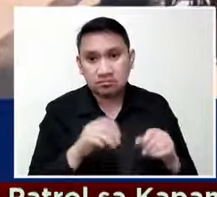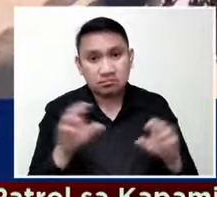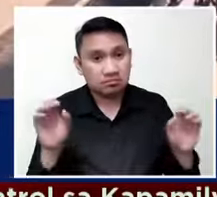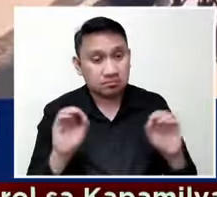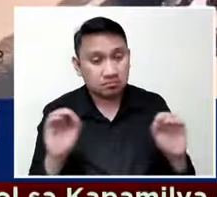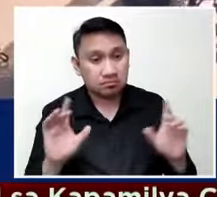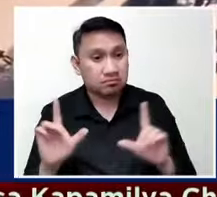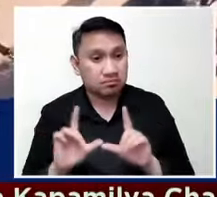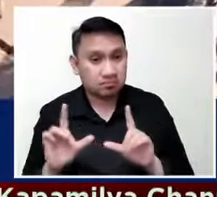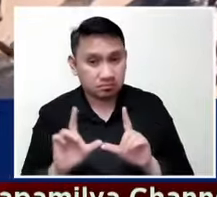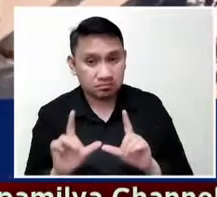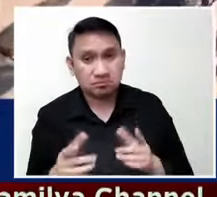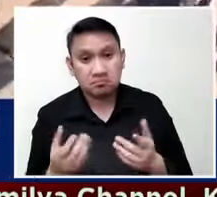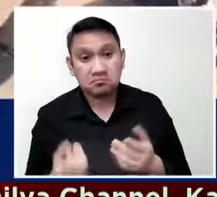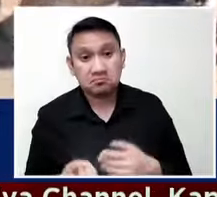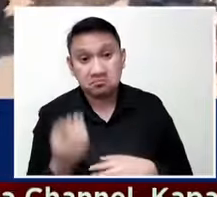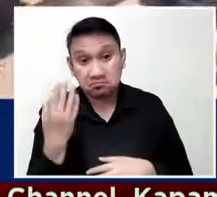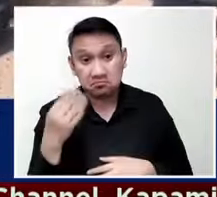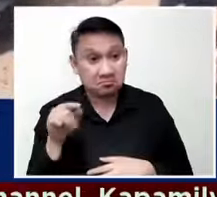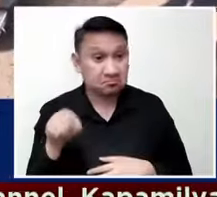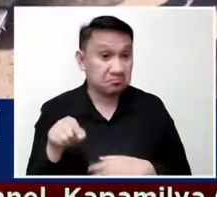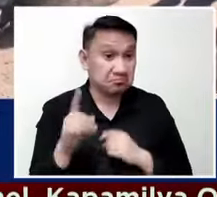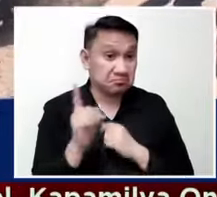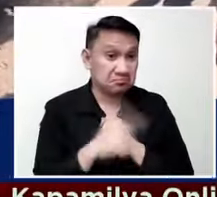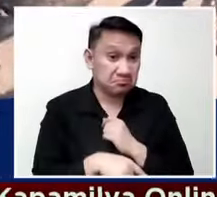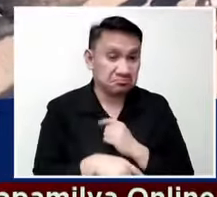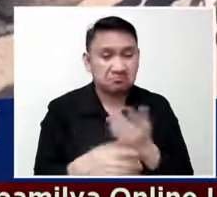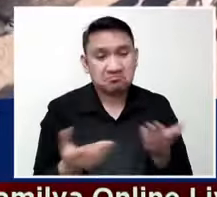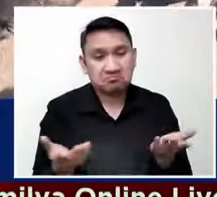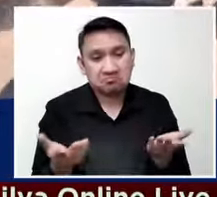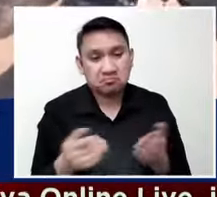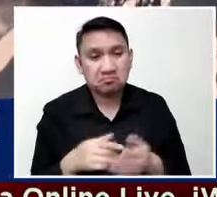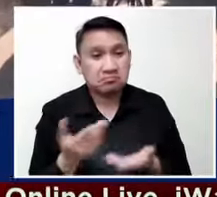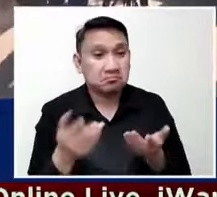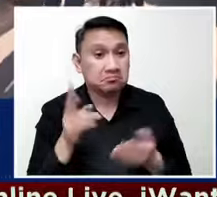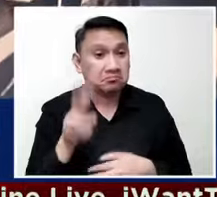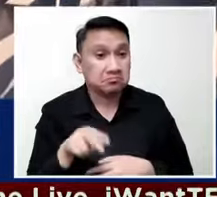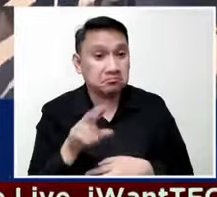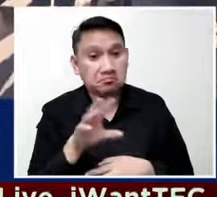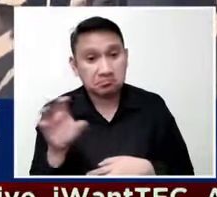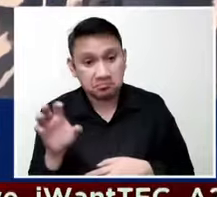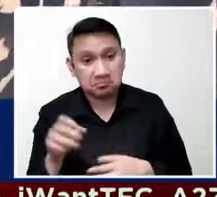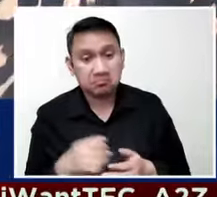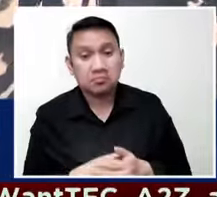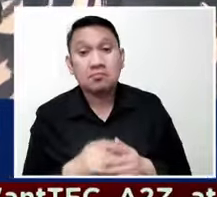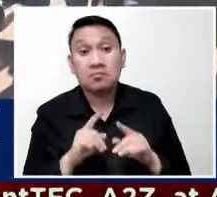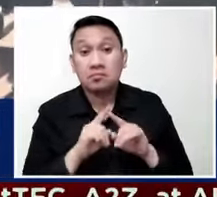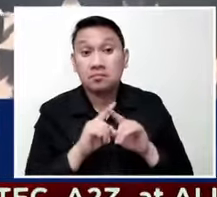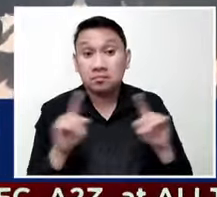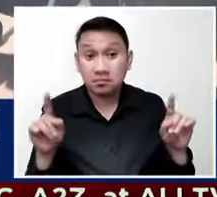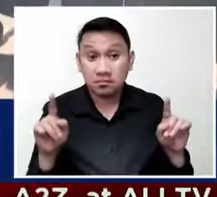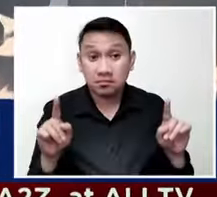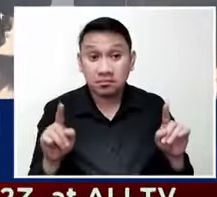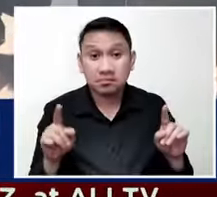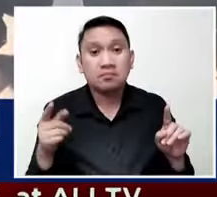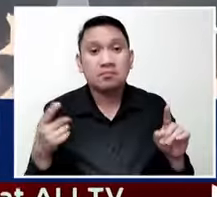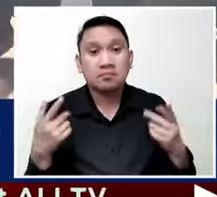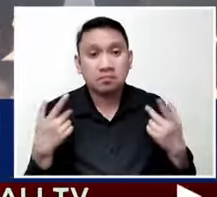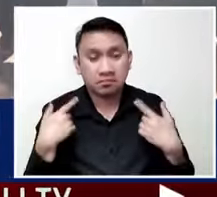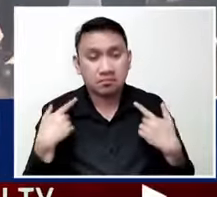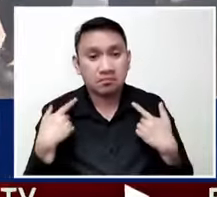siyang lisensya. Sa kung magkano ang magiging pagtubos, 2,500 kabayan. Pero magkakaroon